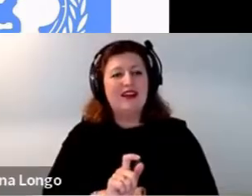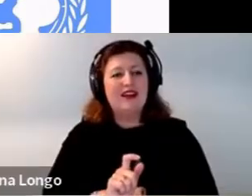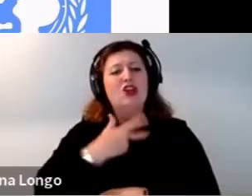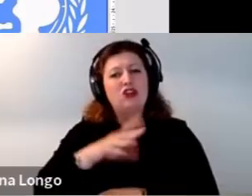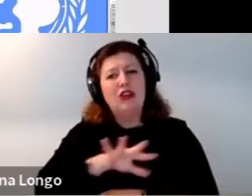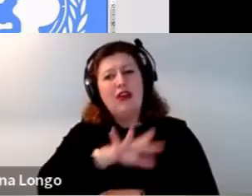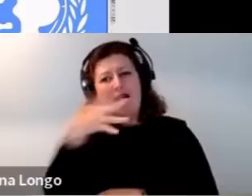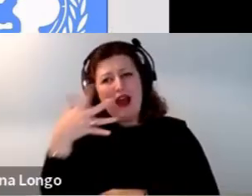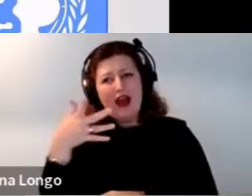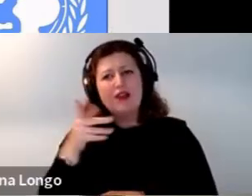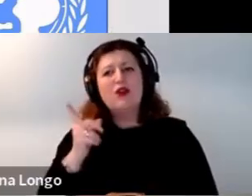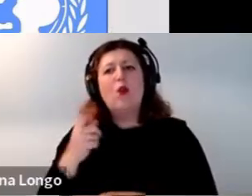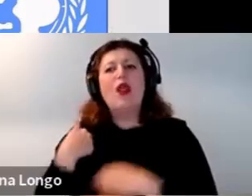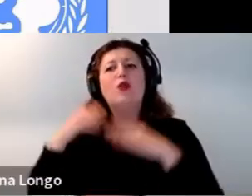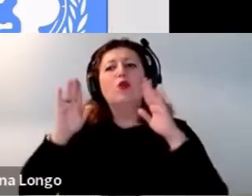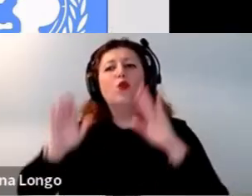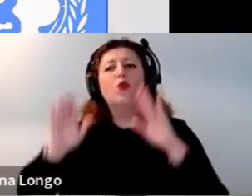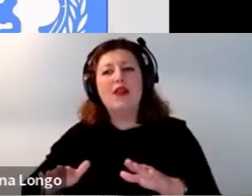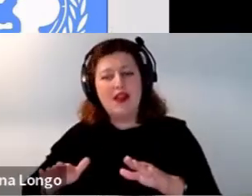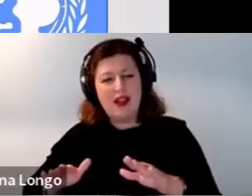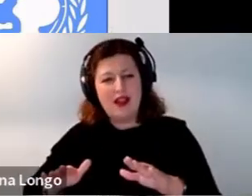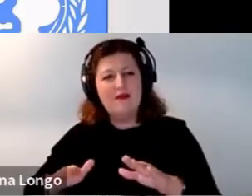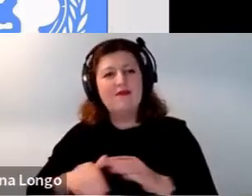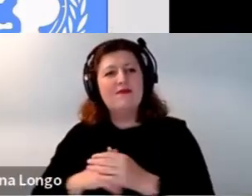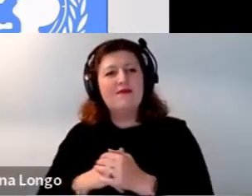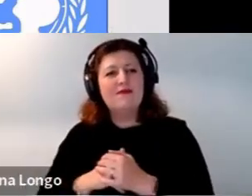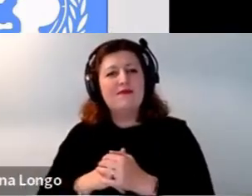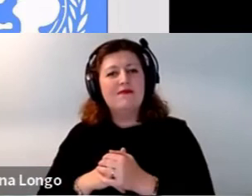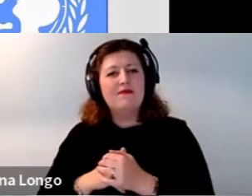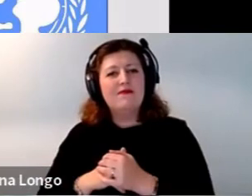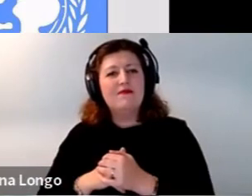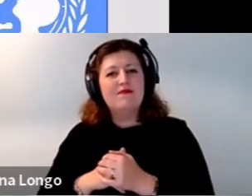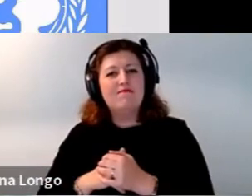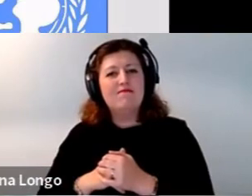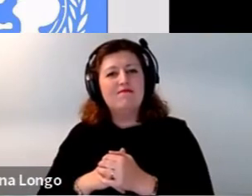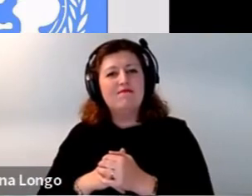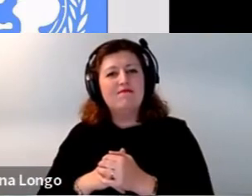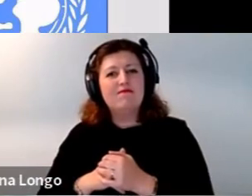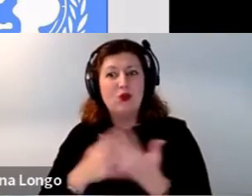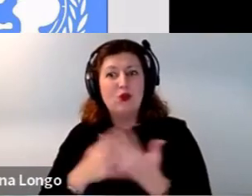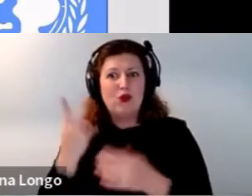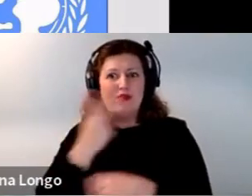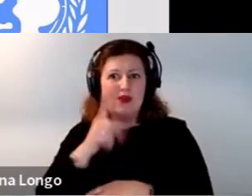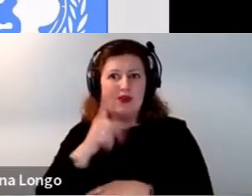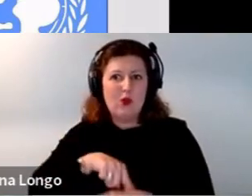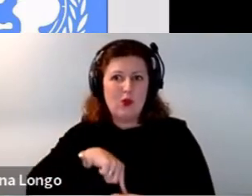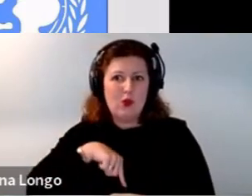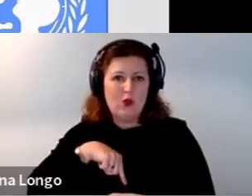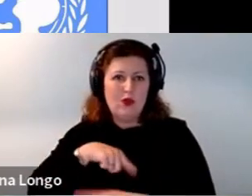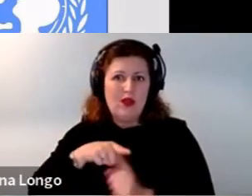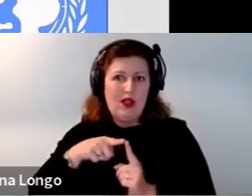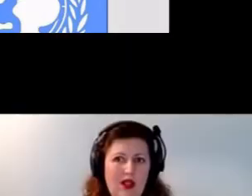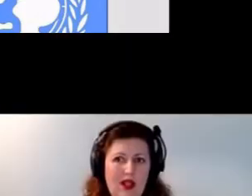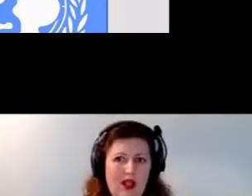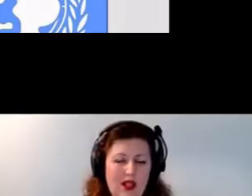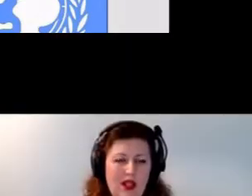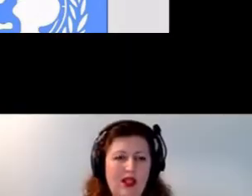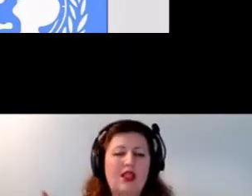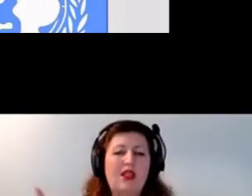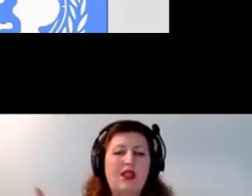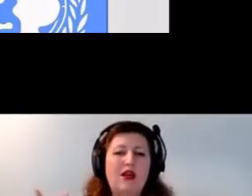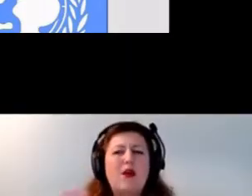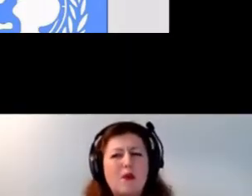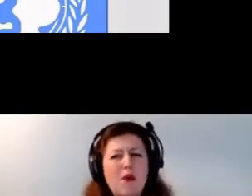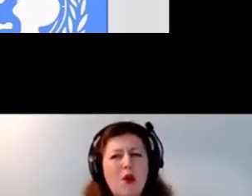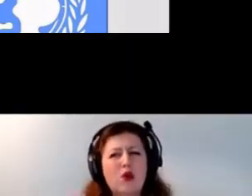a disposizione. È una rassegna lunga, devo dire che c'è un'attenzione continua